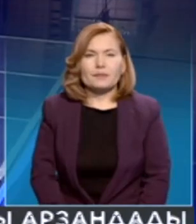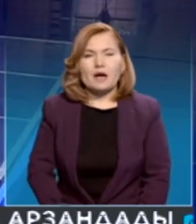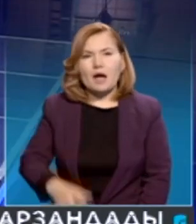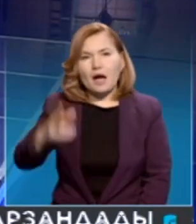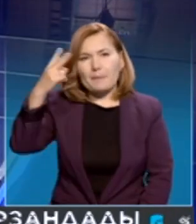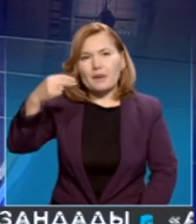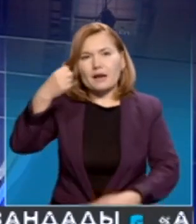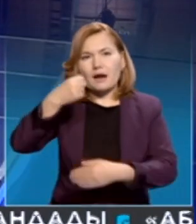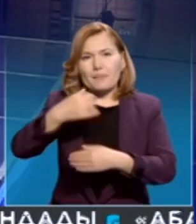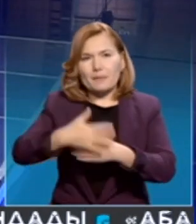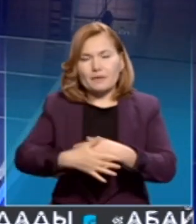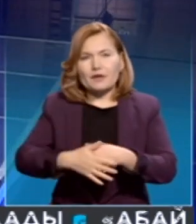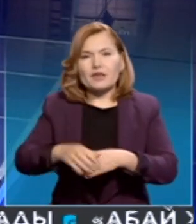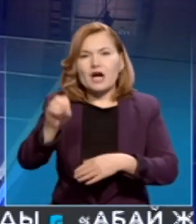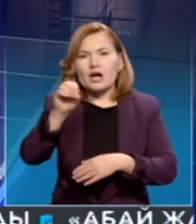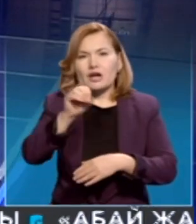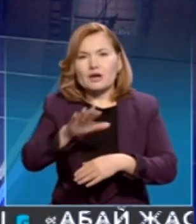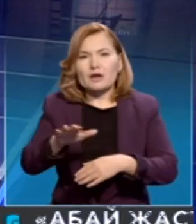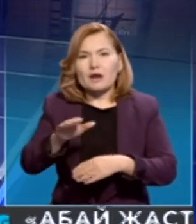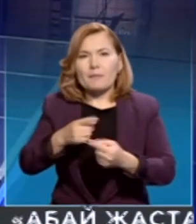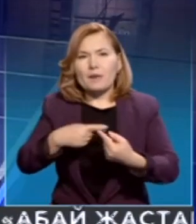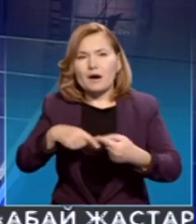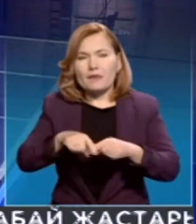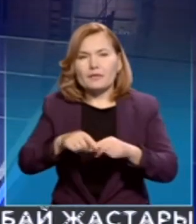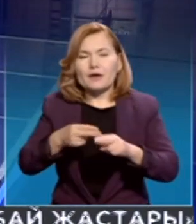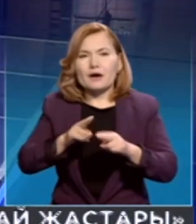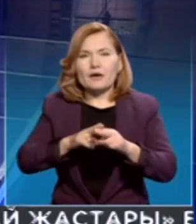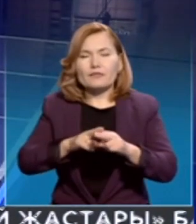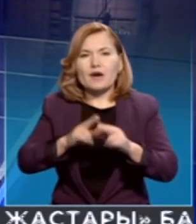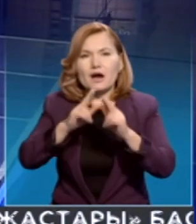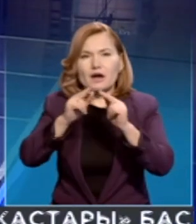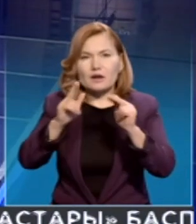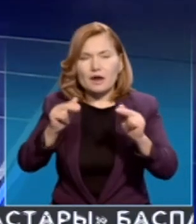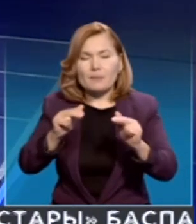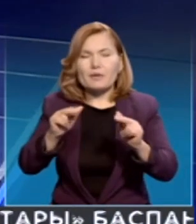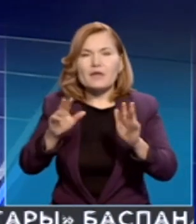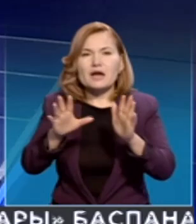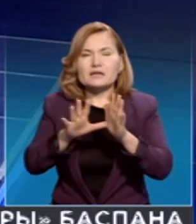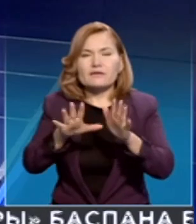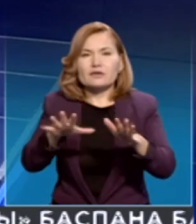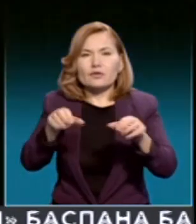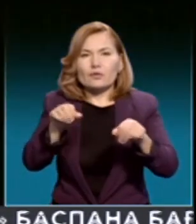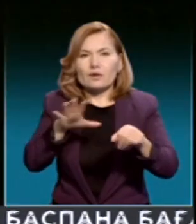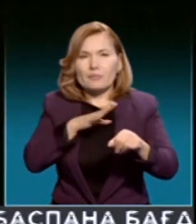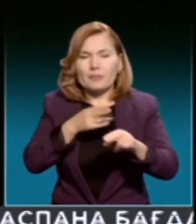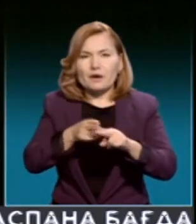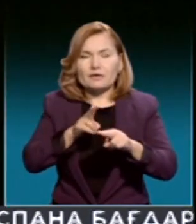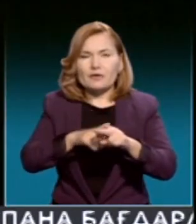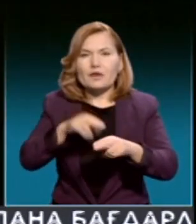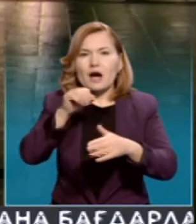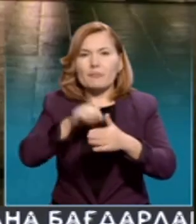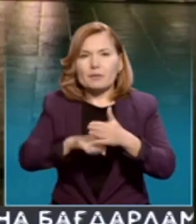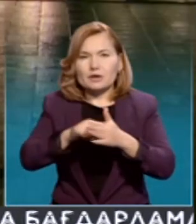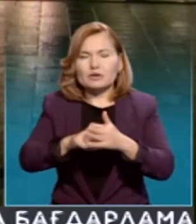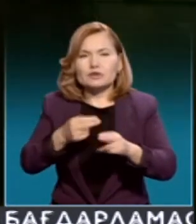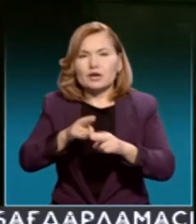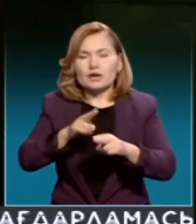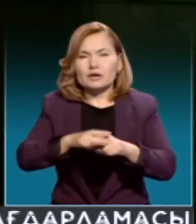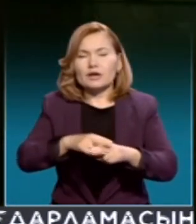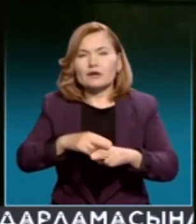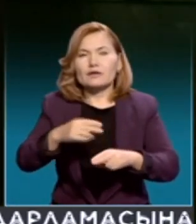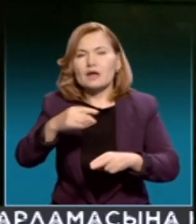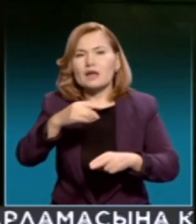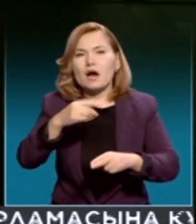Бельгия астанасы Брюссельде Европалық одақ ғимараттарының жарығы өшірілді. Шара Ресейдің әуе соққыларын бастан өткіріп жатқан Украина